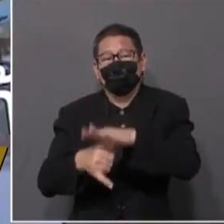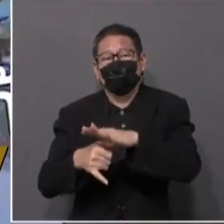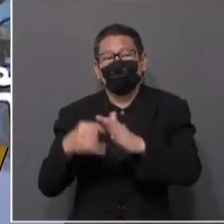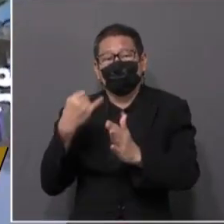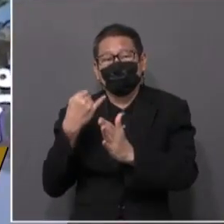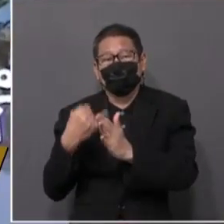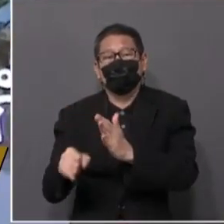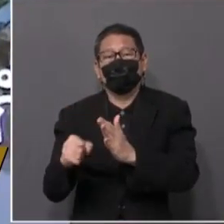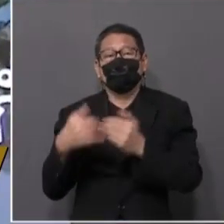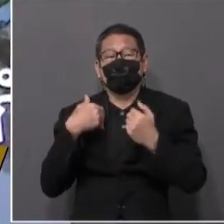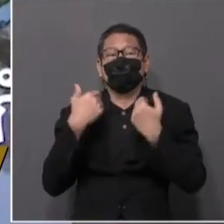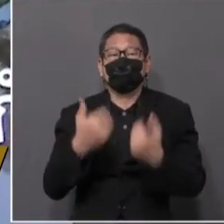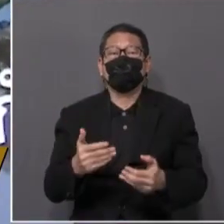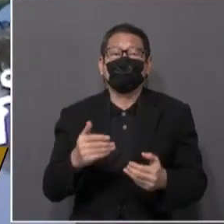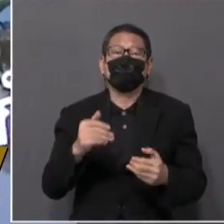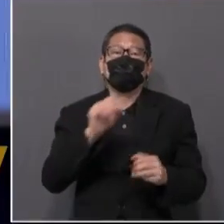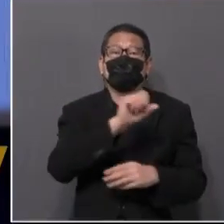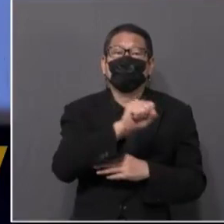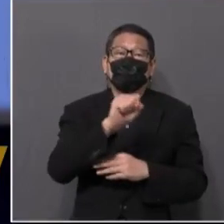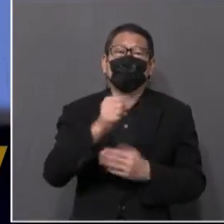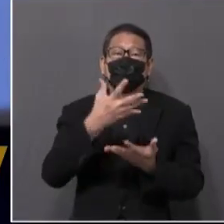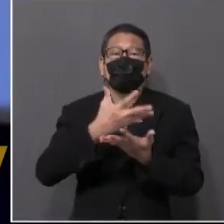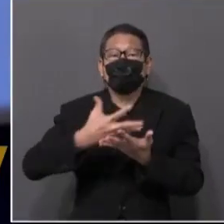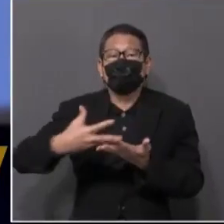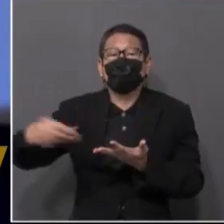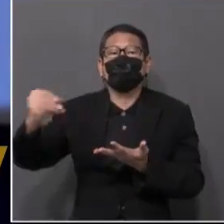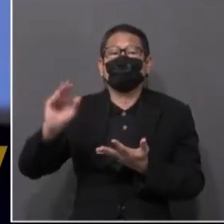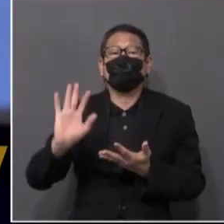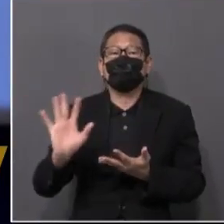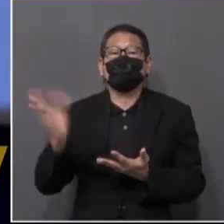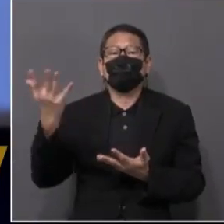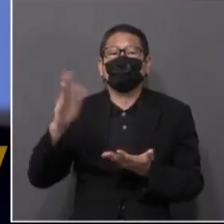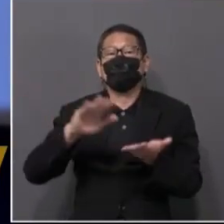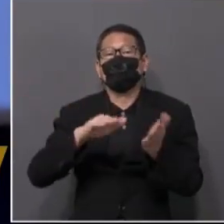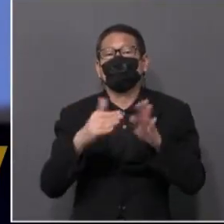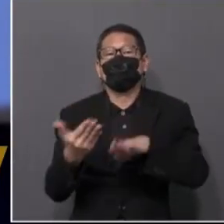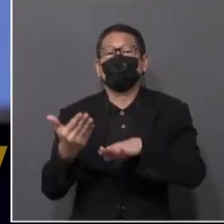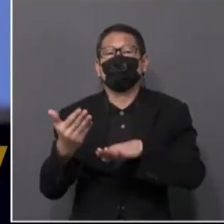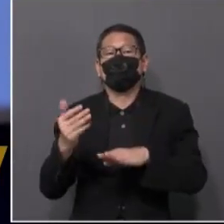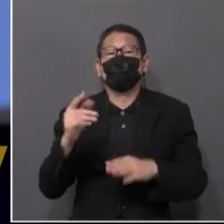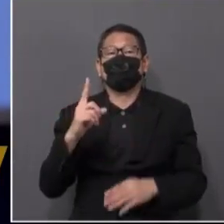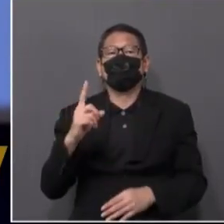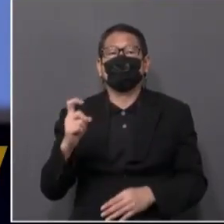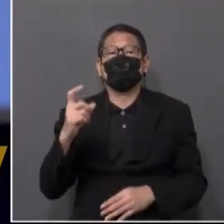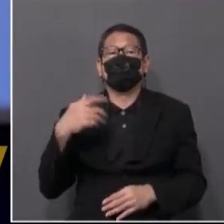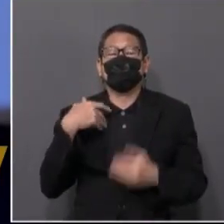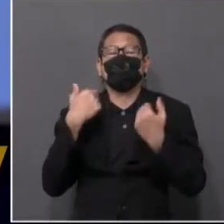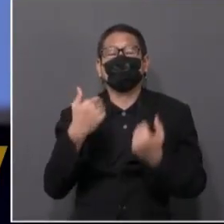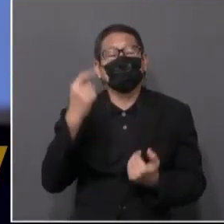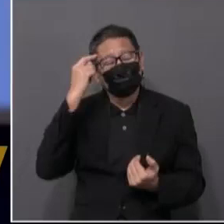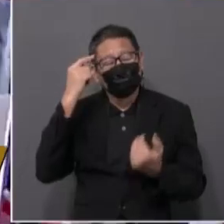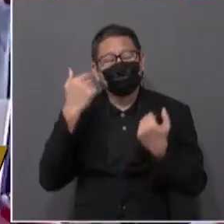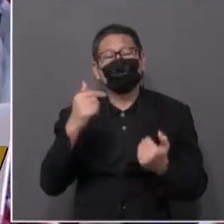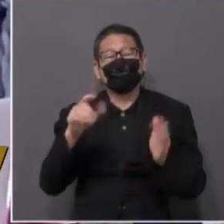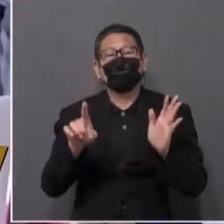ทำให้สอสอโดดการประชุมจนทประชุมรวมการของรฐทัศพาร่มกมาอยางต่อเนองเลย อยที่เราไดเหนกันจนใท